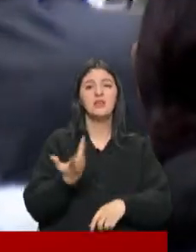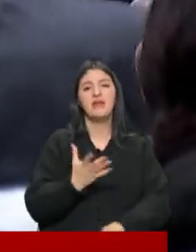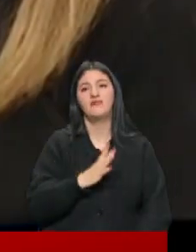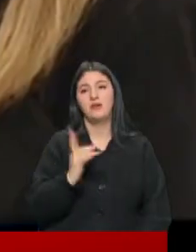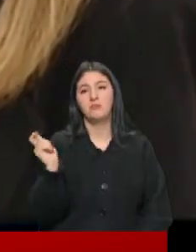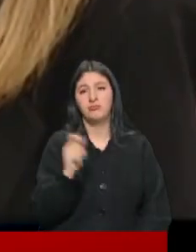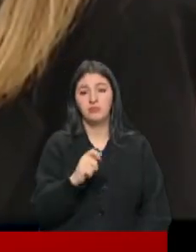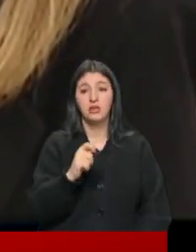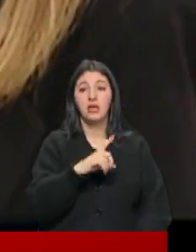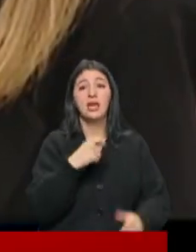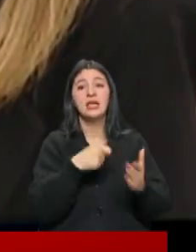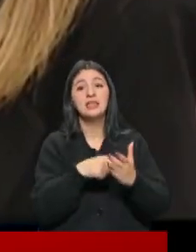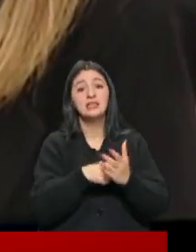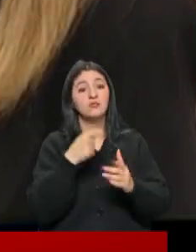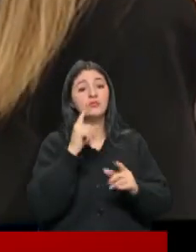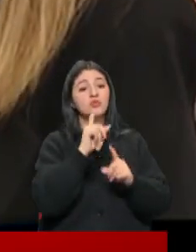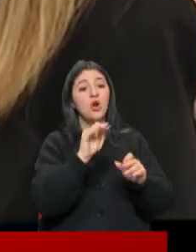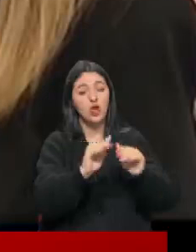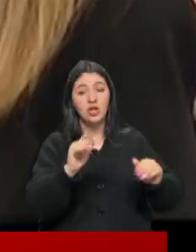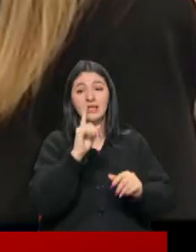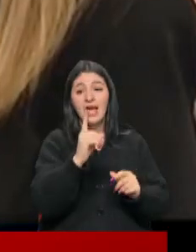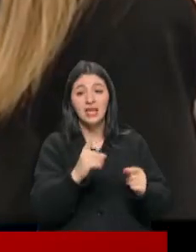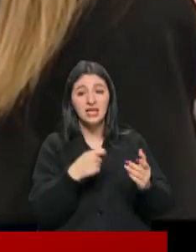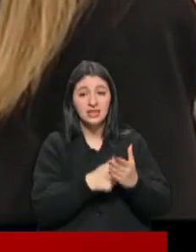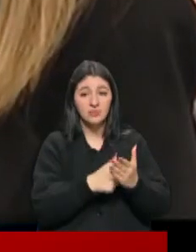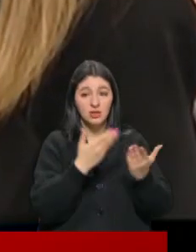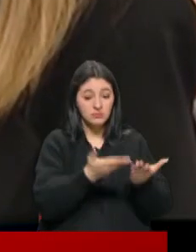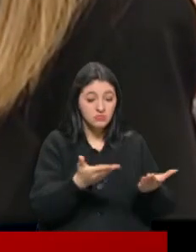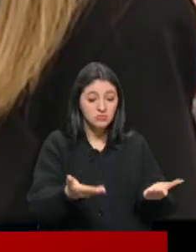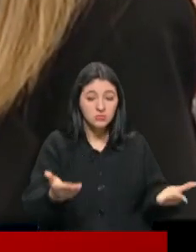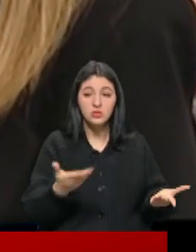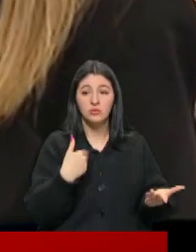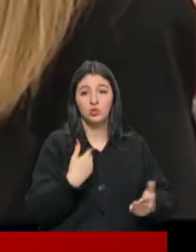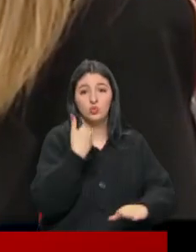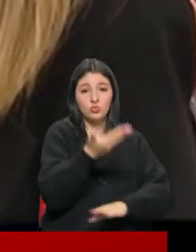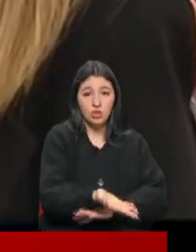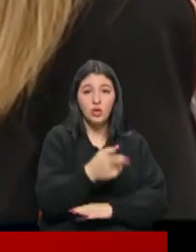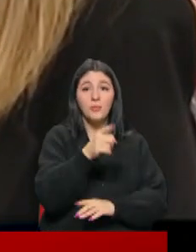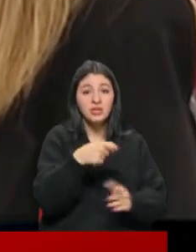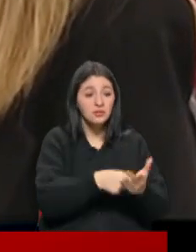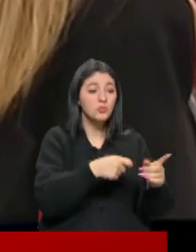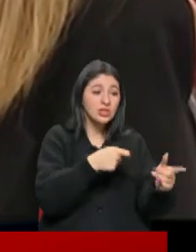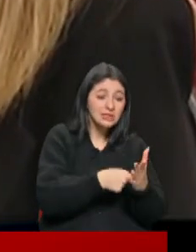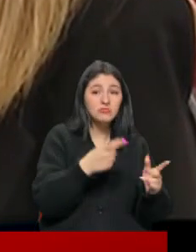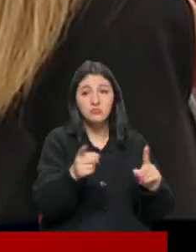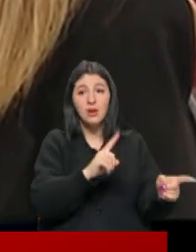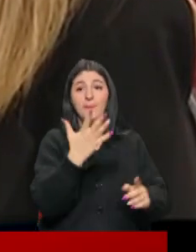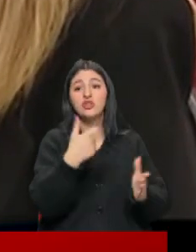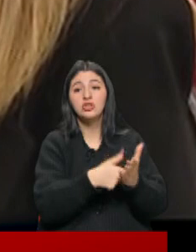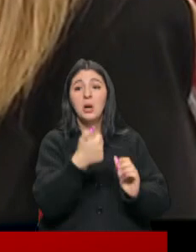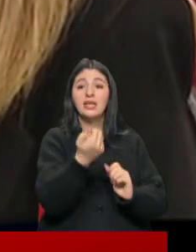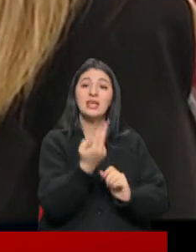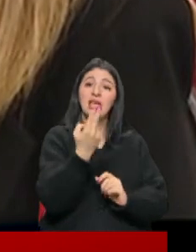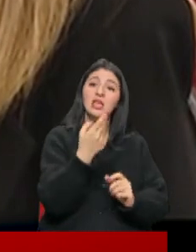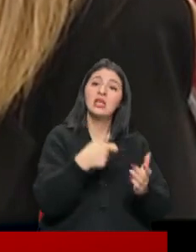yanıtı geldi. İsim anketleri yapılacak daha. Tek tek isimleri koymak suretiyle sunacağız. O isim mi bu isim mi? Bazen işte 5 isim, 6